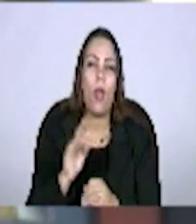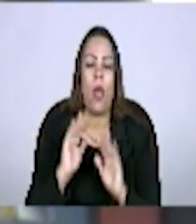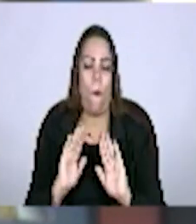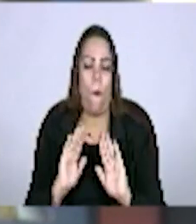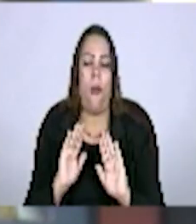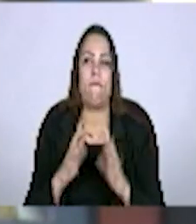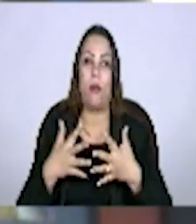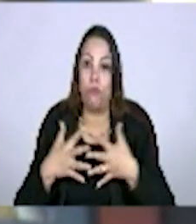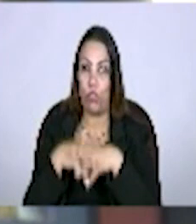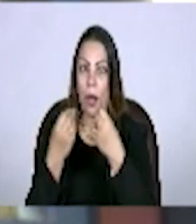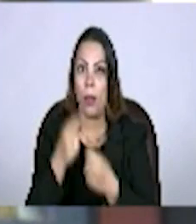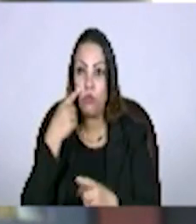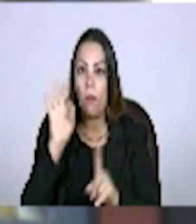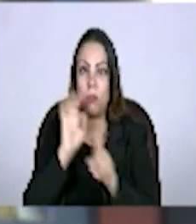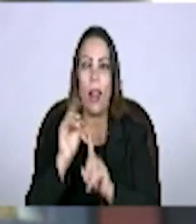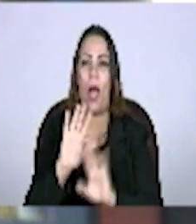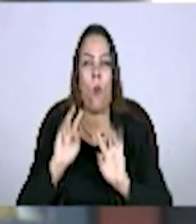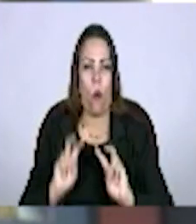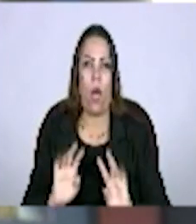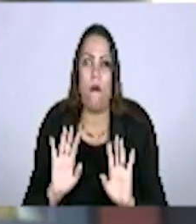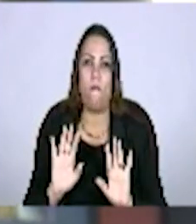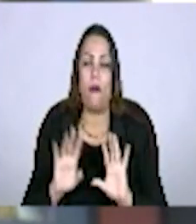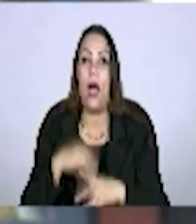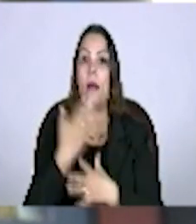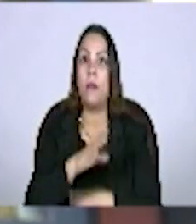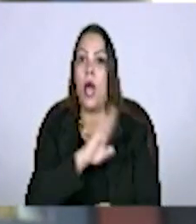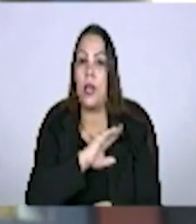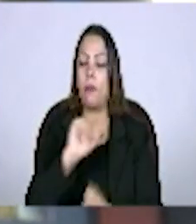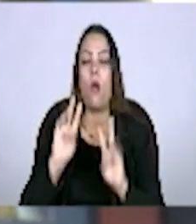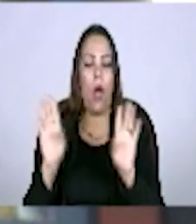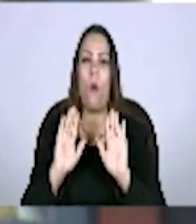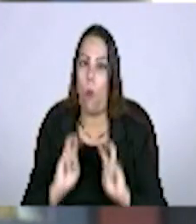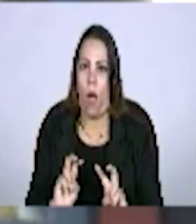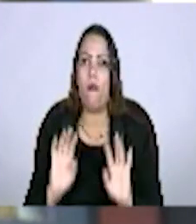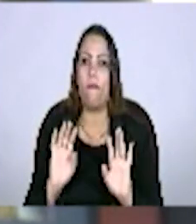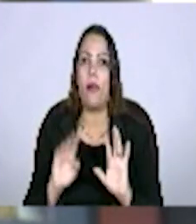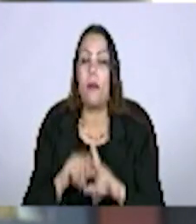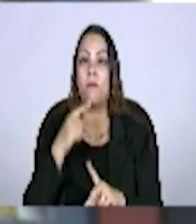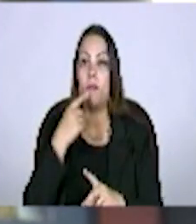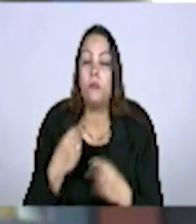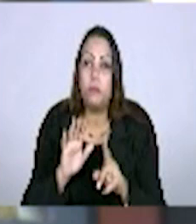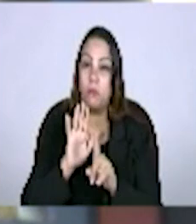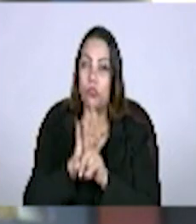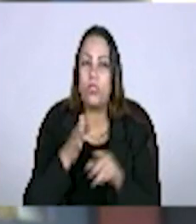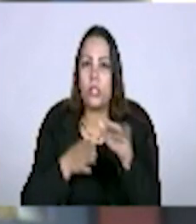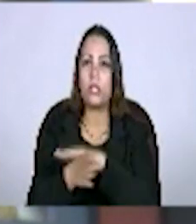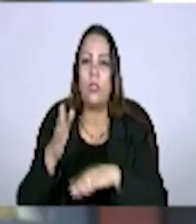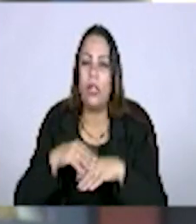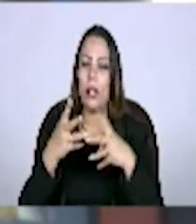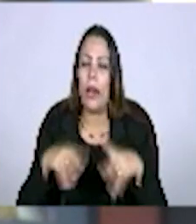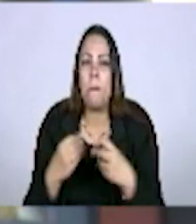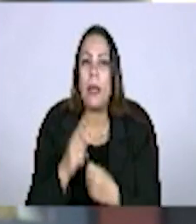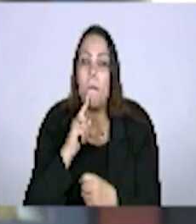تشارك بشكل مباشر في العمليات العسكريه وان كان الميليشيات التابعه ليها دخلت على الخط